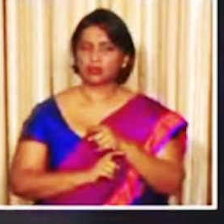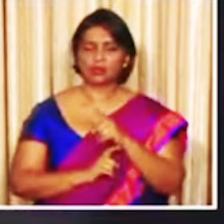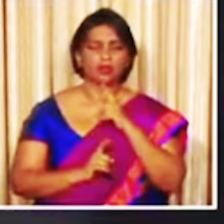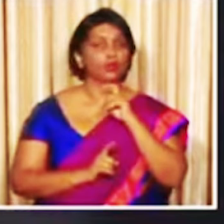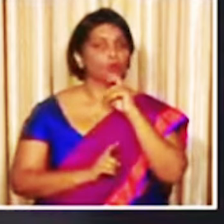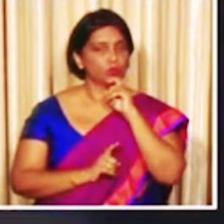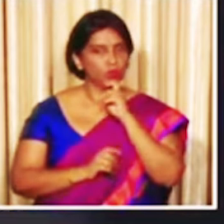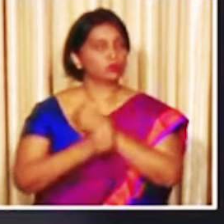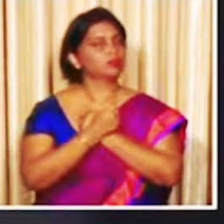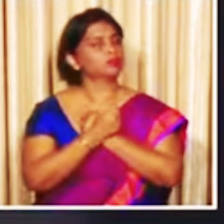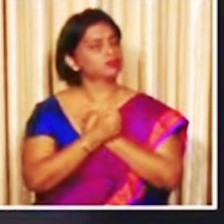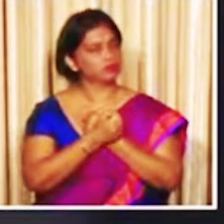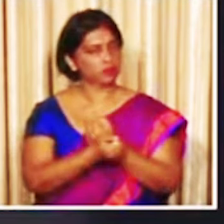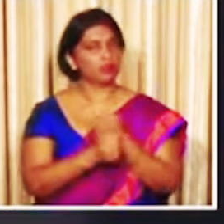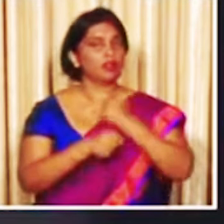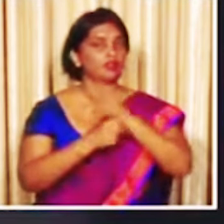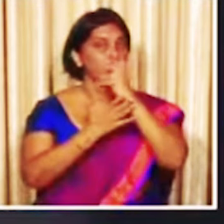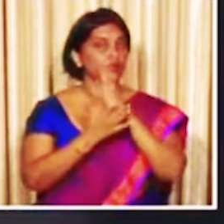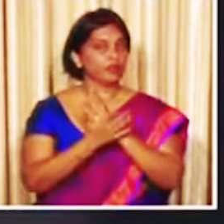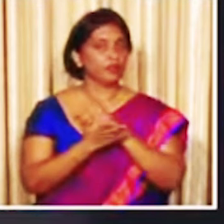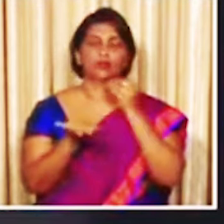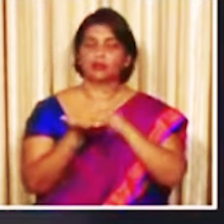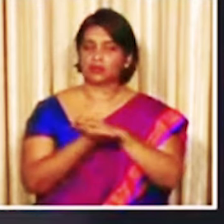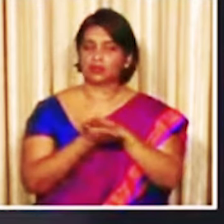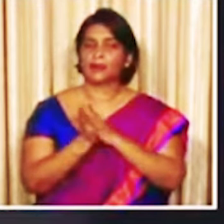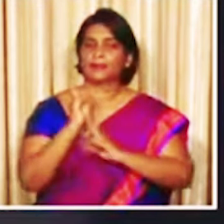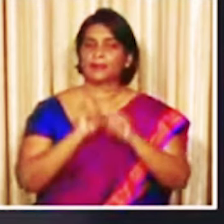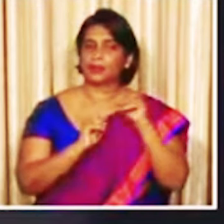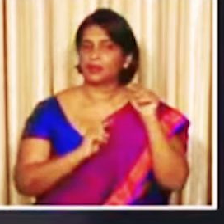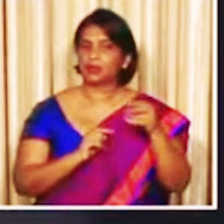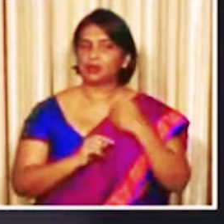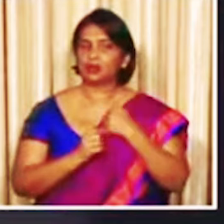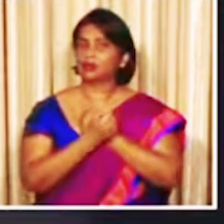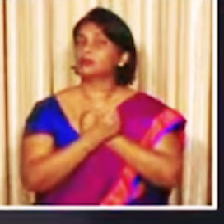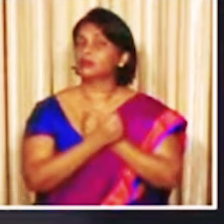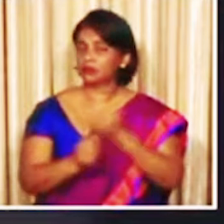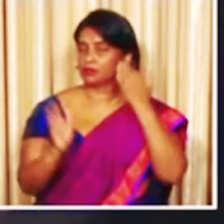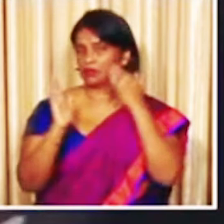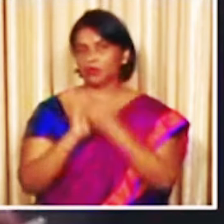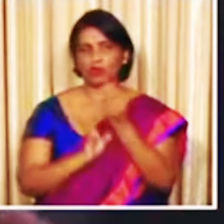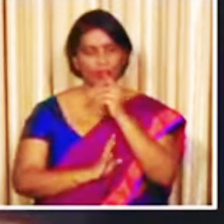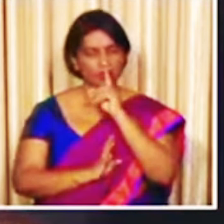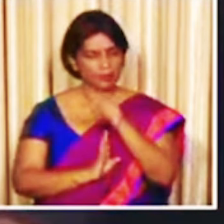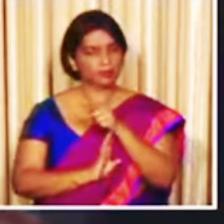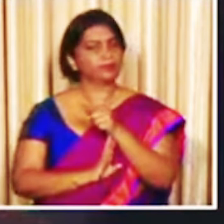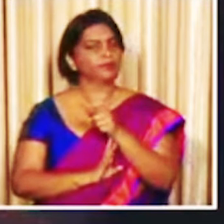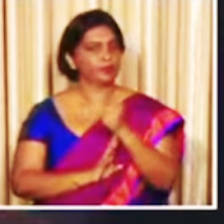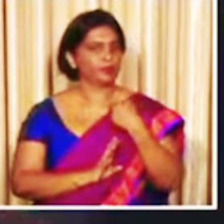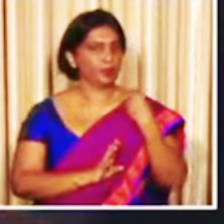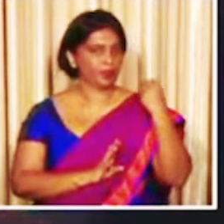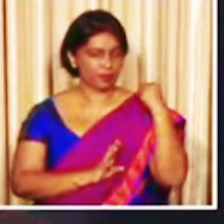අධිකරණ බන්ධනාගාර සහ ආණ්ඩු ක්‍රම ව්‍යවස්ථා ප්‍රතිසංස්කරණ අමාත්‍යාංශය. මම බන්ධනාගාරය ගැන යමක් කියන්න ඕනි. මම මේ